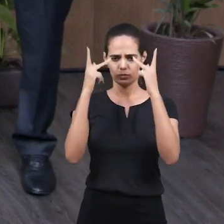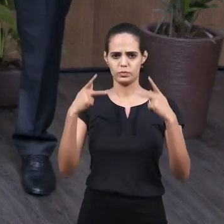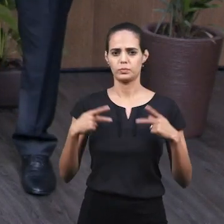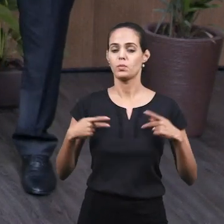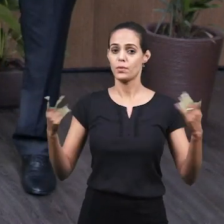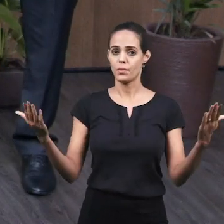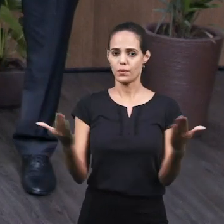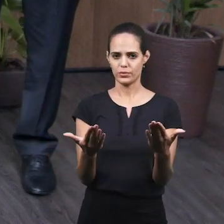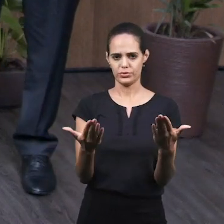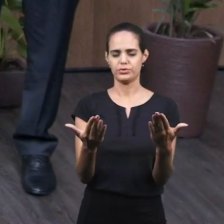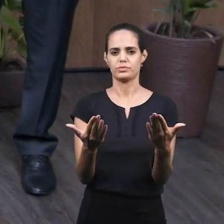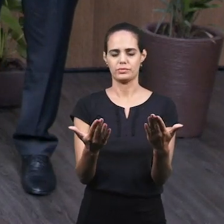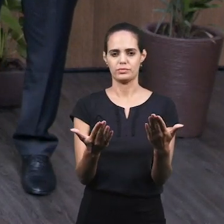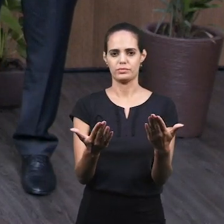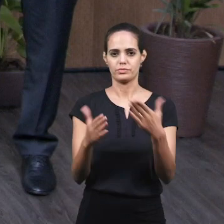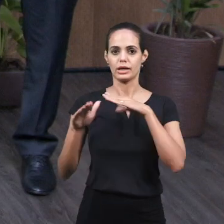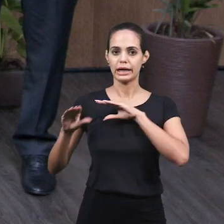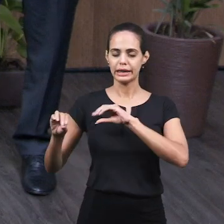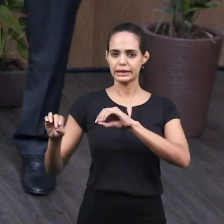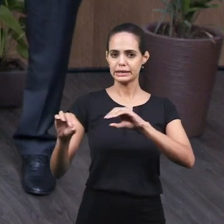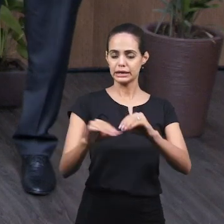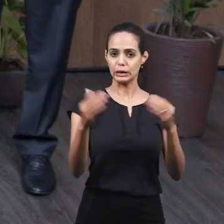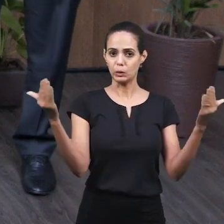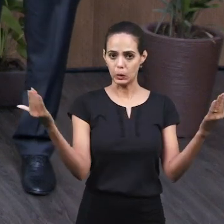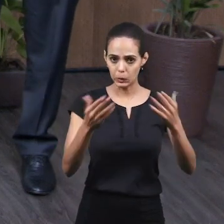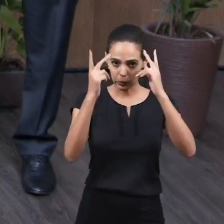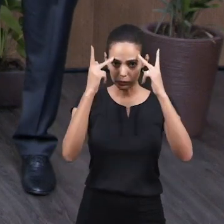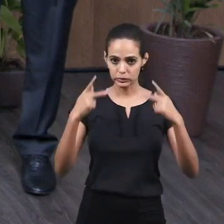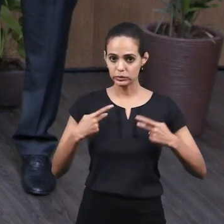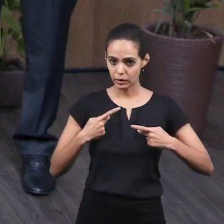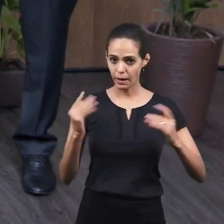que, pour l'homme de notre temps,